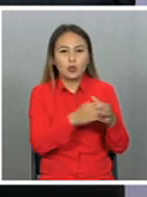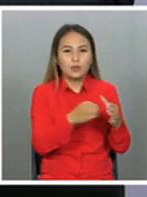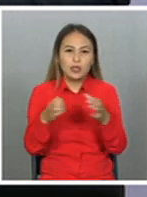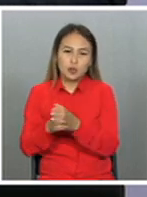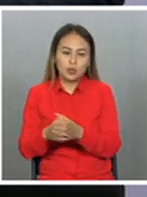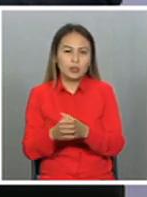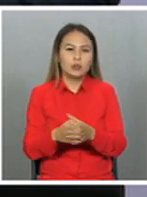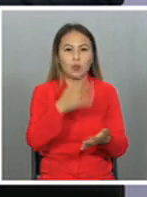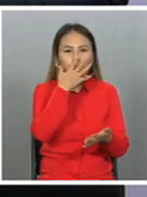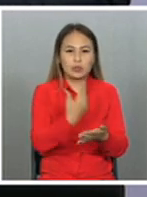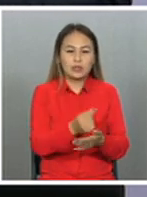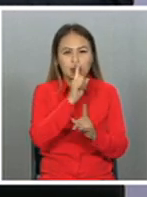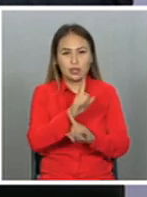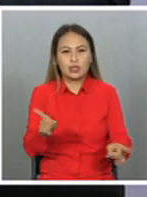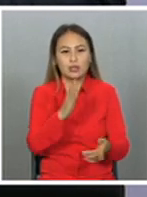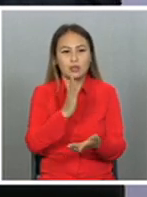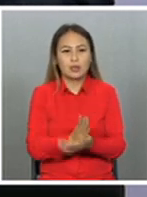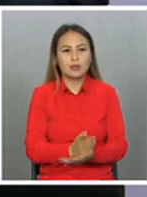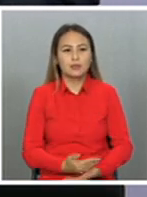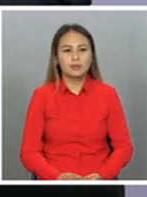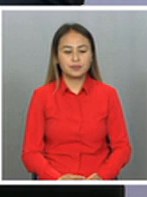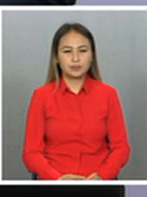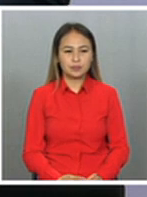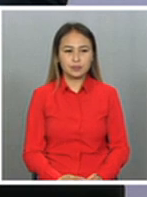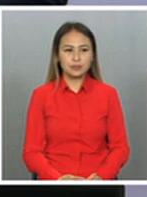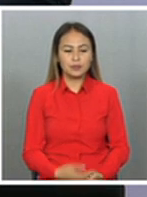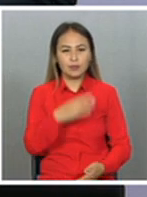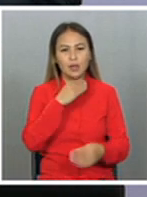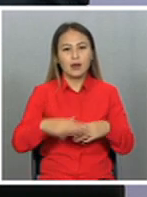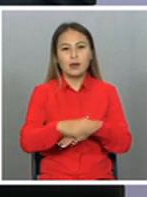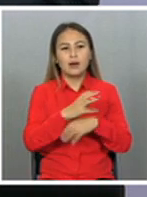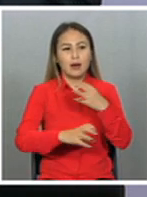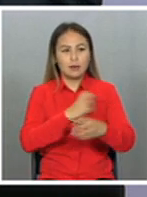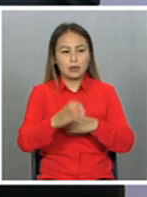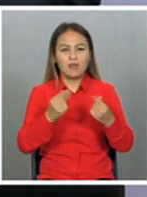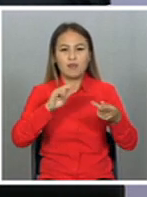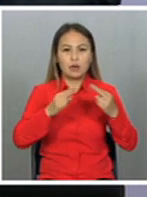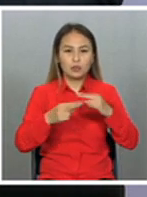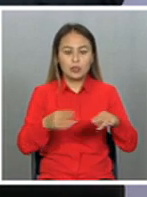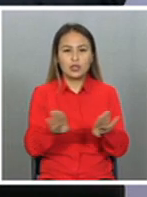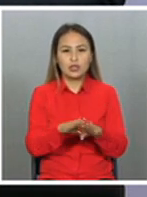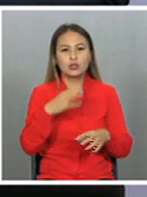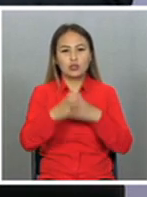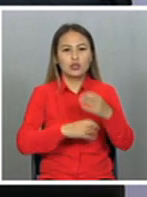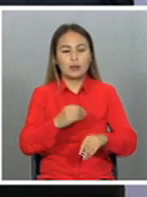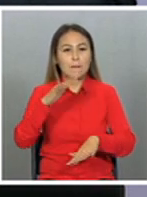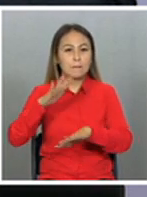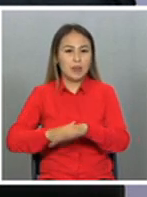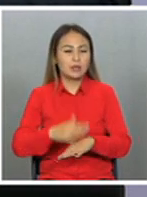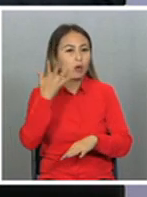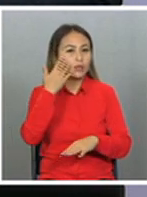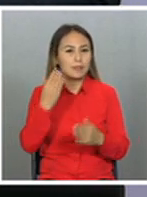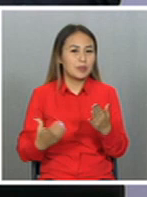топтастыруында да өзіндік ерекшеліктеріне жүгінеді. Халықаралық валюта қоры мен Дүниежүзілік банкі мемлекеттерді жіктеген